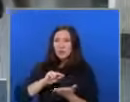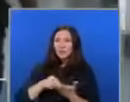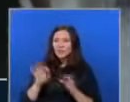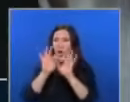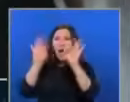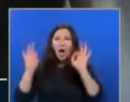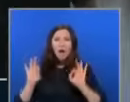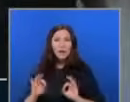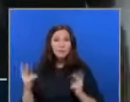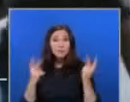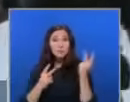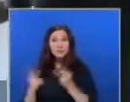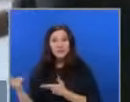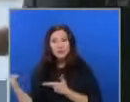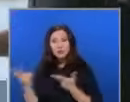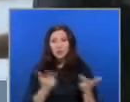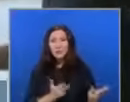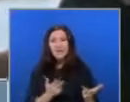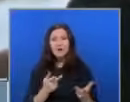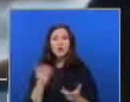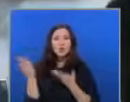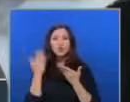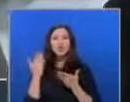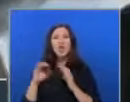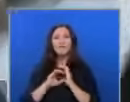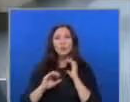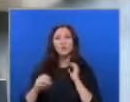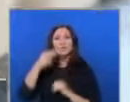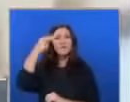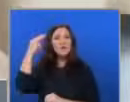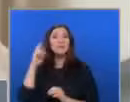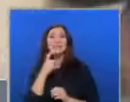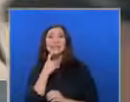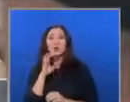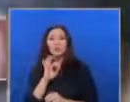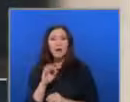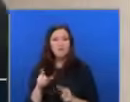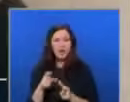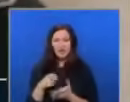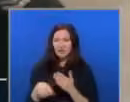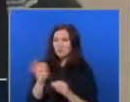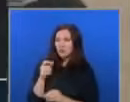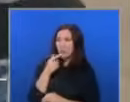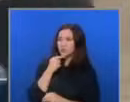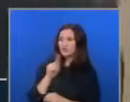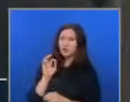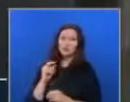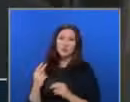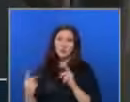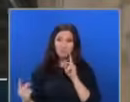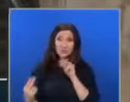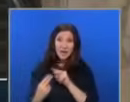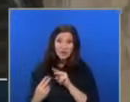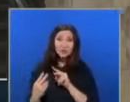подписала рамковото споразумение за доставката на училищните автобуси с фирмата на Закир Османов. Михайлова твърди, че нито познава, нито се е виждала,